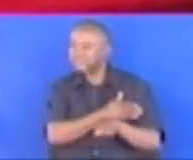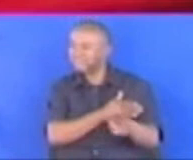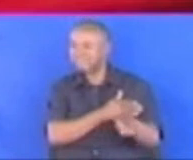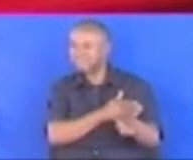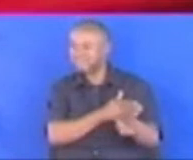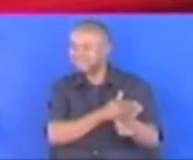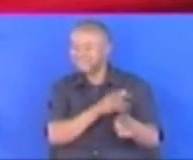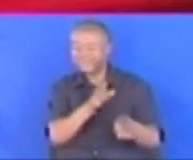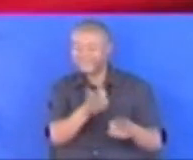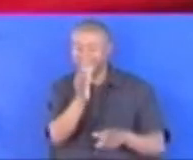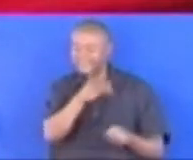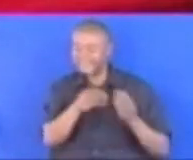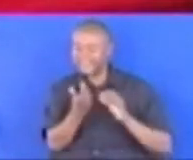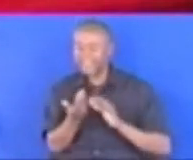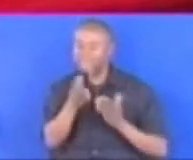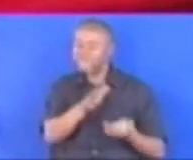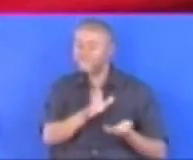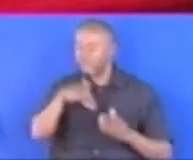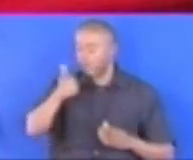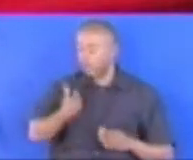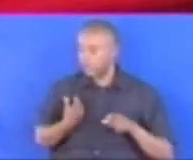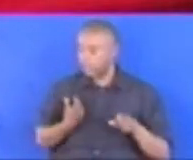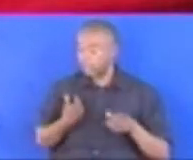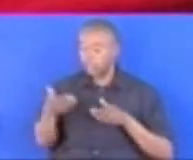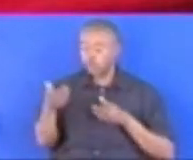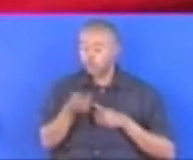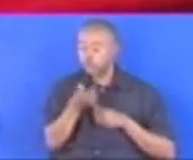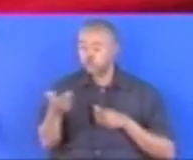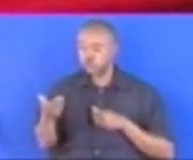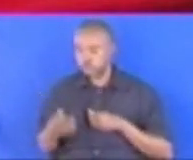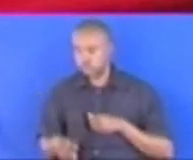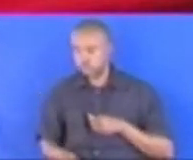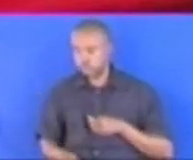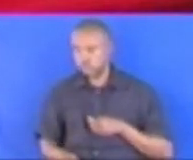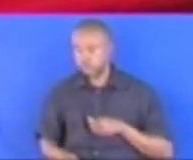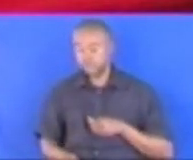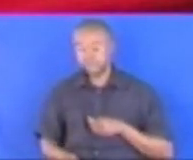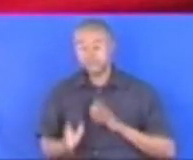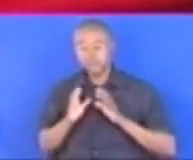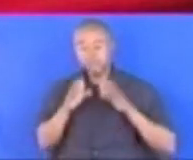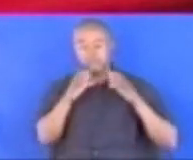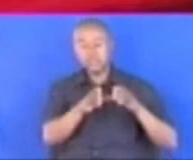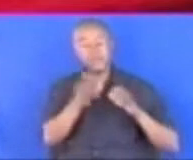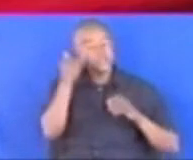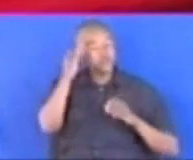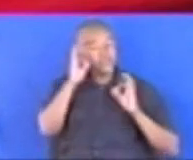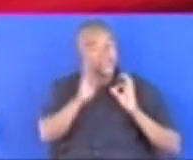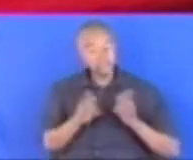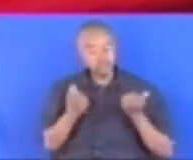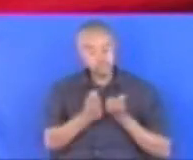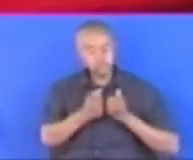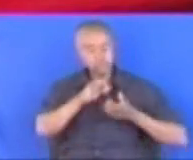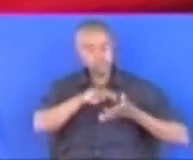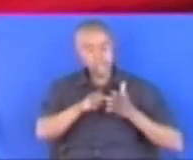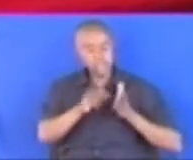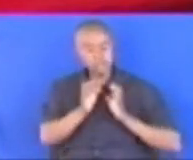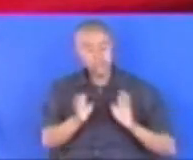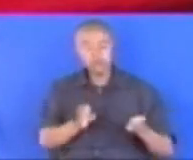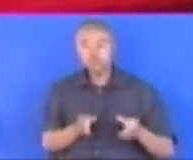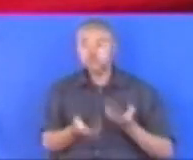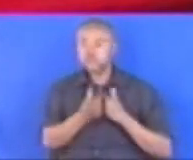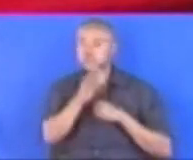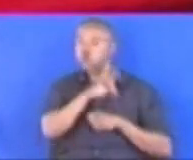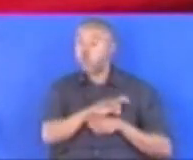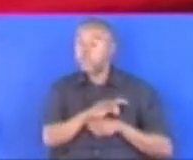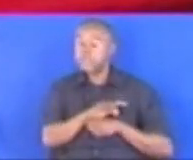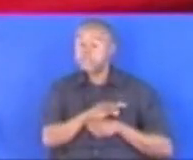kikubwa inachangia vifo vya kina mama na watoto. Mheshimiwa Naibu Spika, kamati inashauri mkakati wa makusudi wa kuajiri watumishi